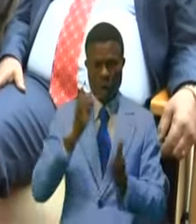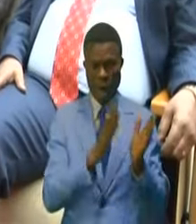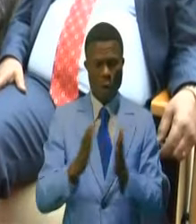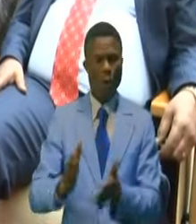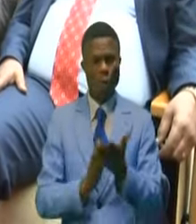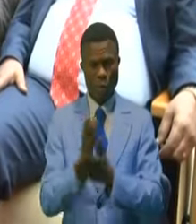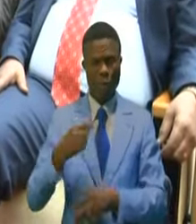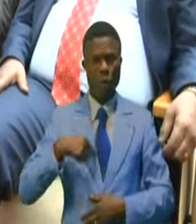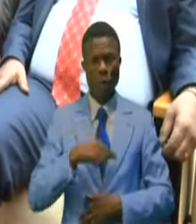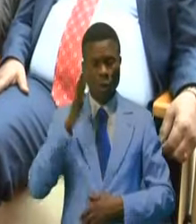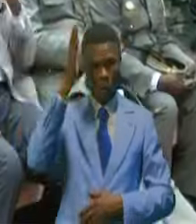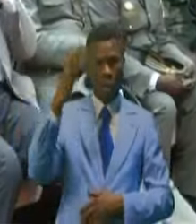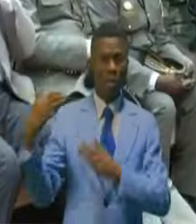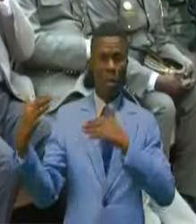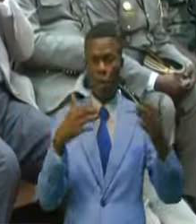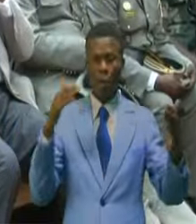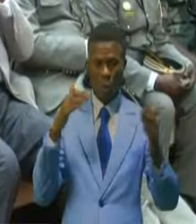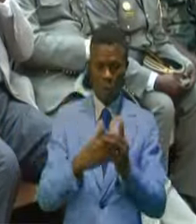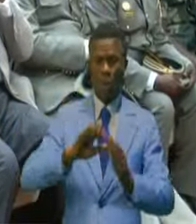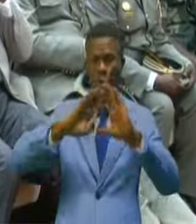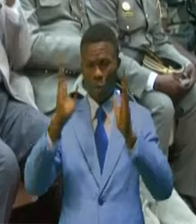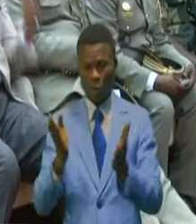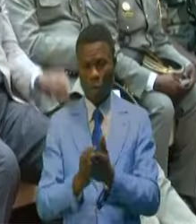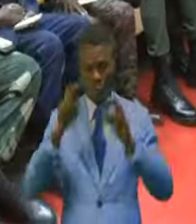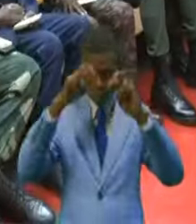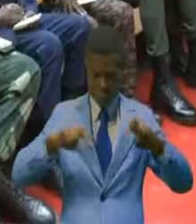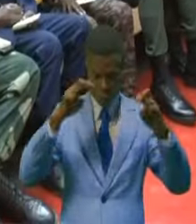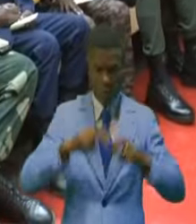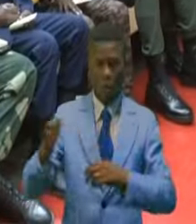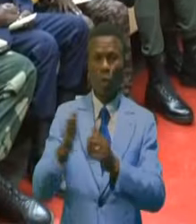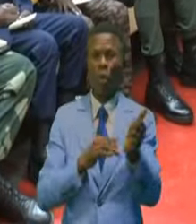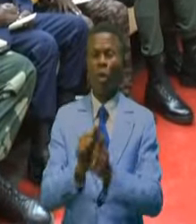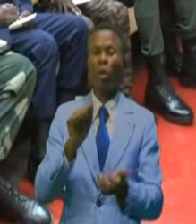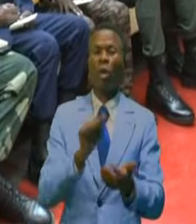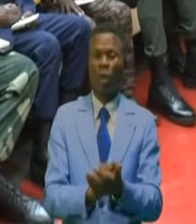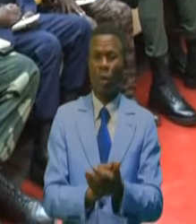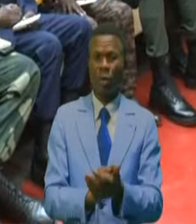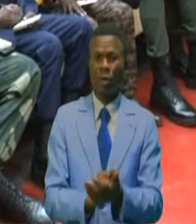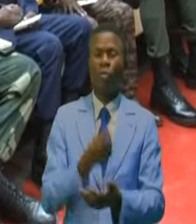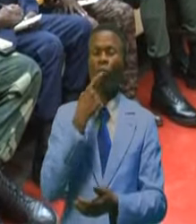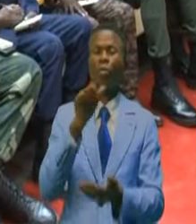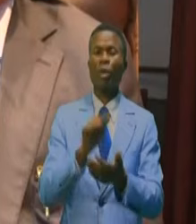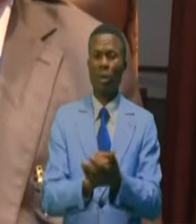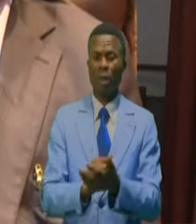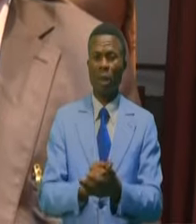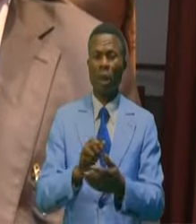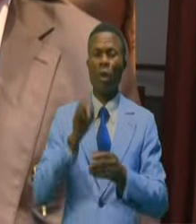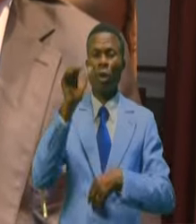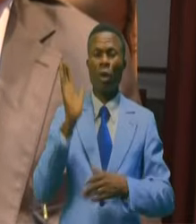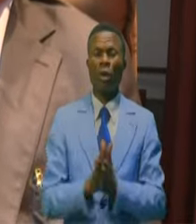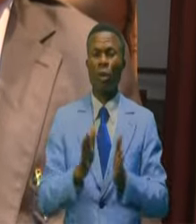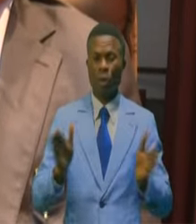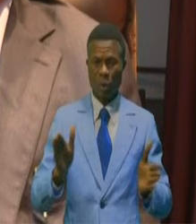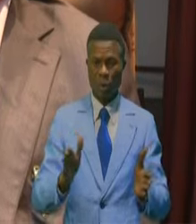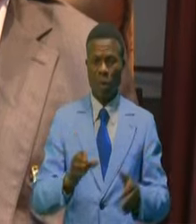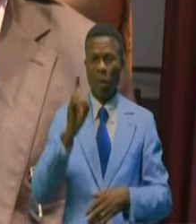préparer pour les prochaines guerres contre ceux qui sont à la recherche de cette denrée vitale, a-t-il souligné. Et puis le directeur général